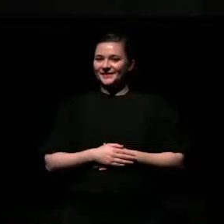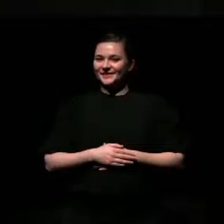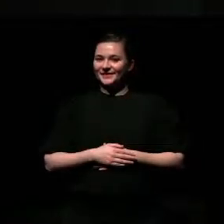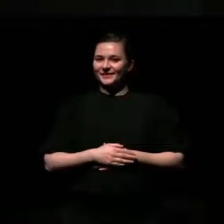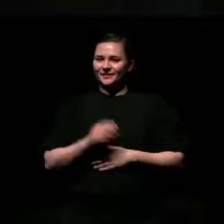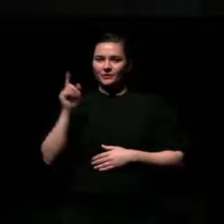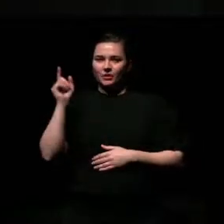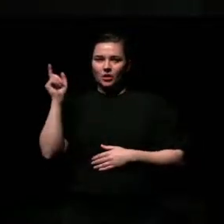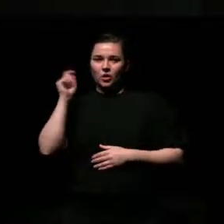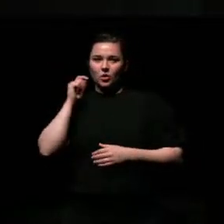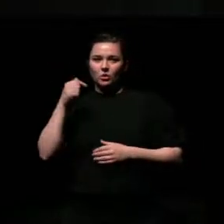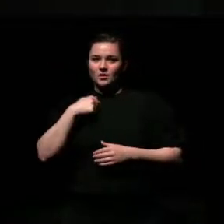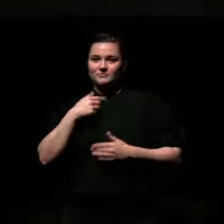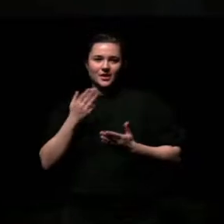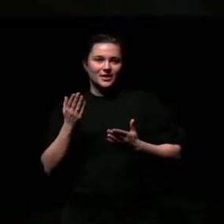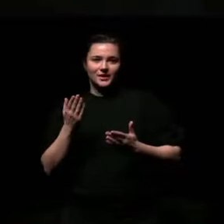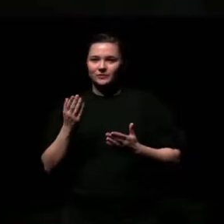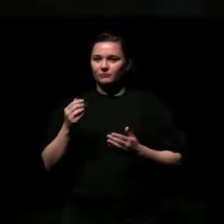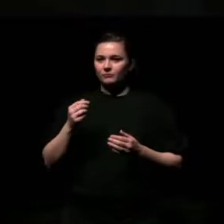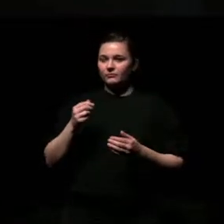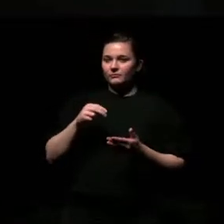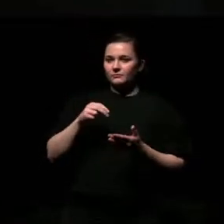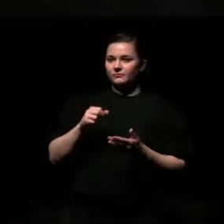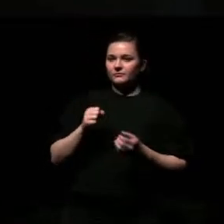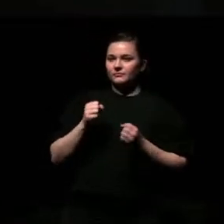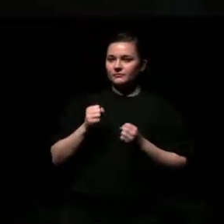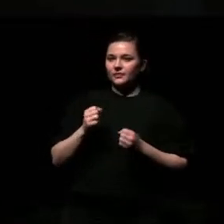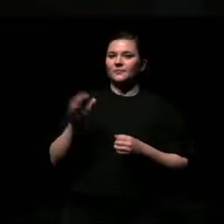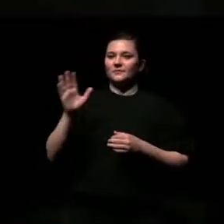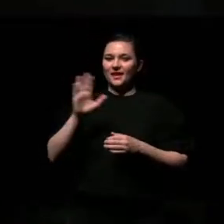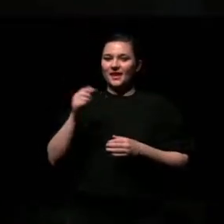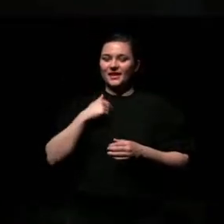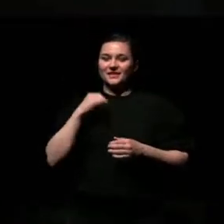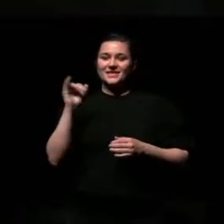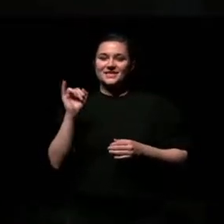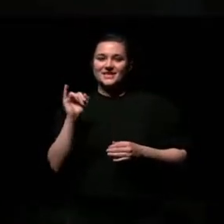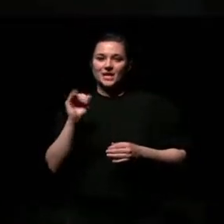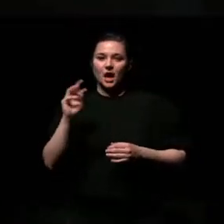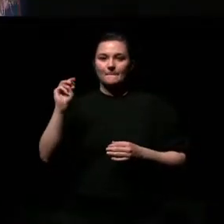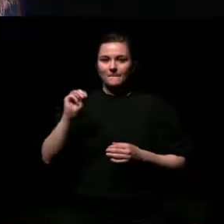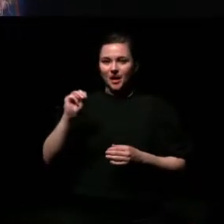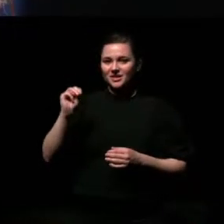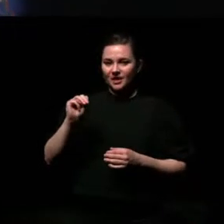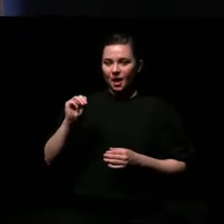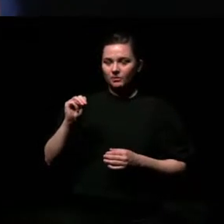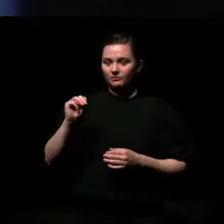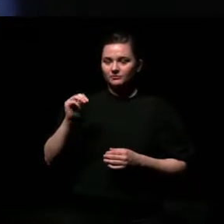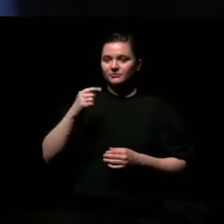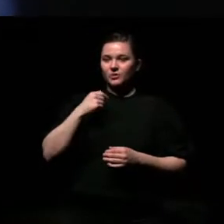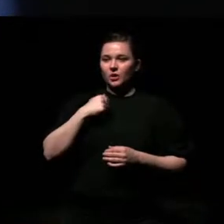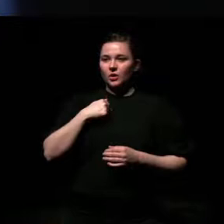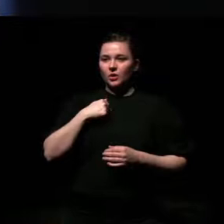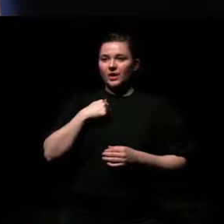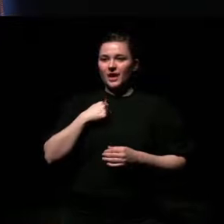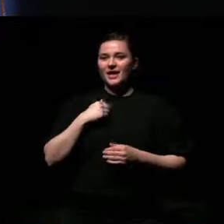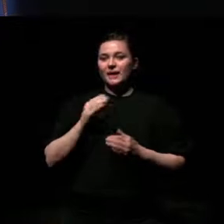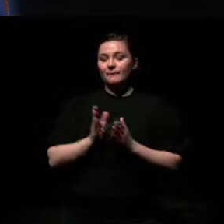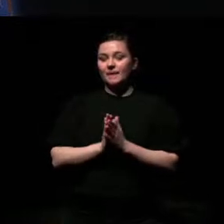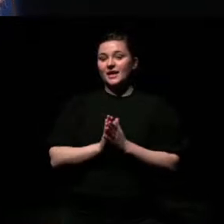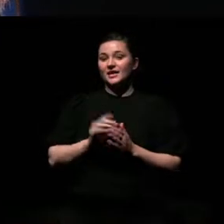Hører dere meg? Må jeg stå så nærme? Hei, jeg heter Inga Maria, og jeg er da også med i